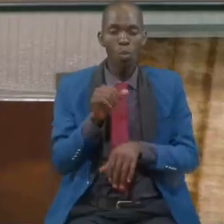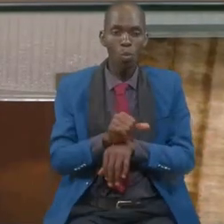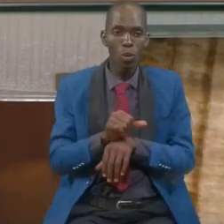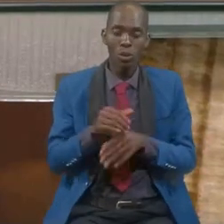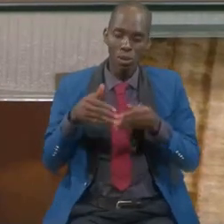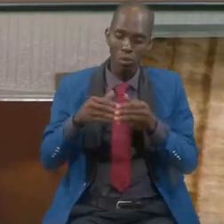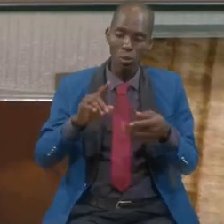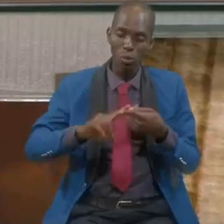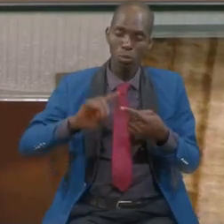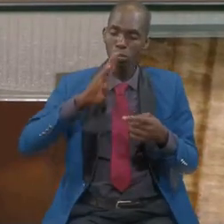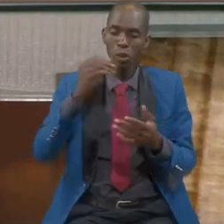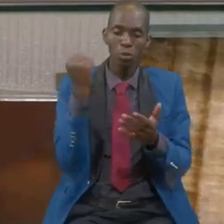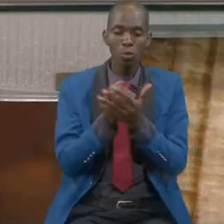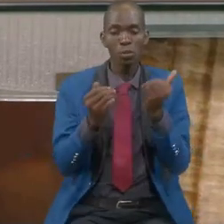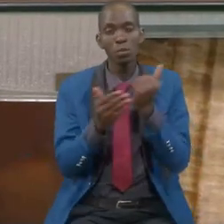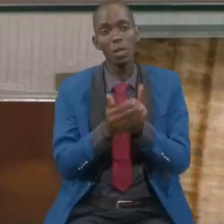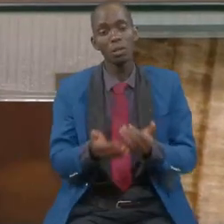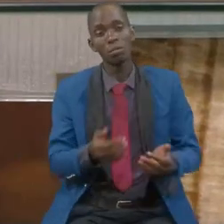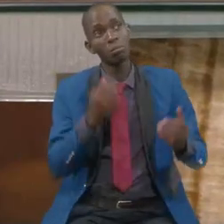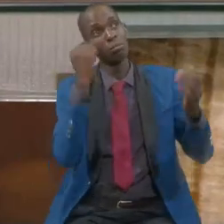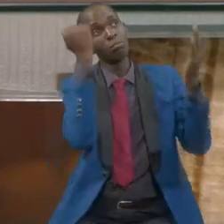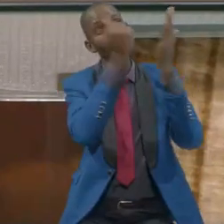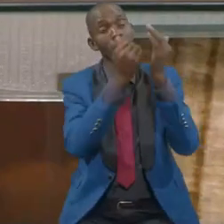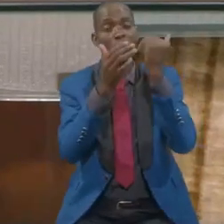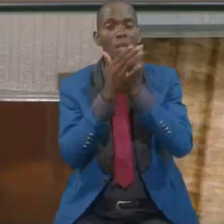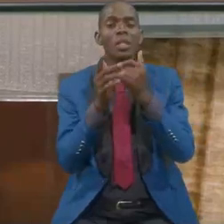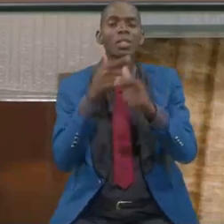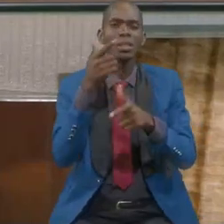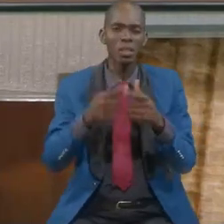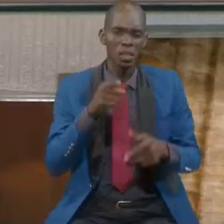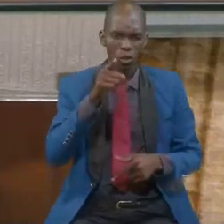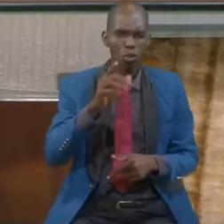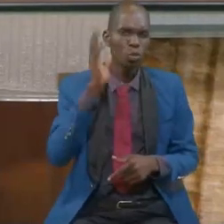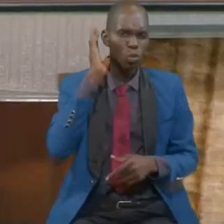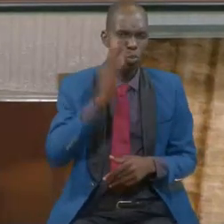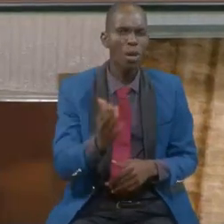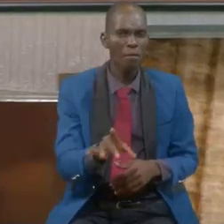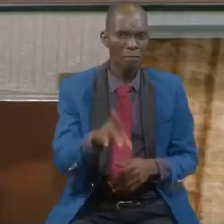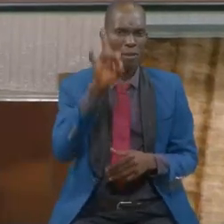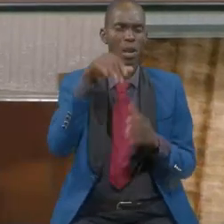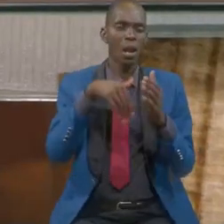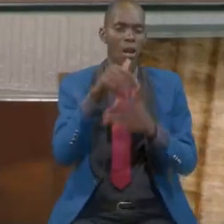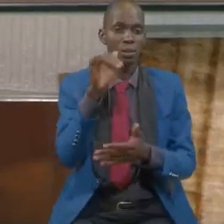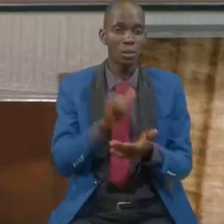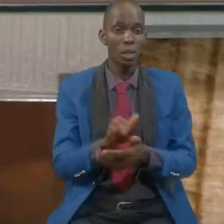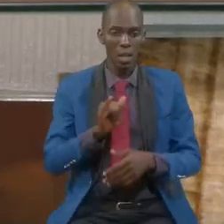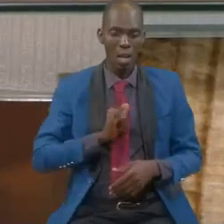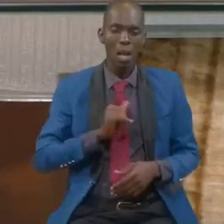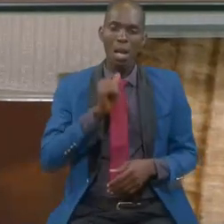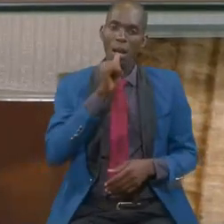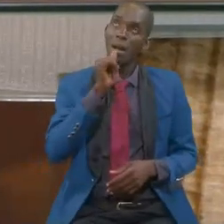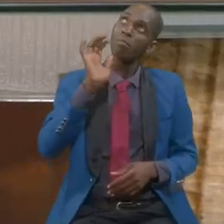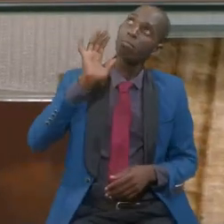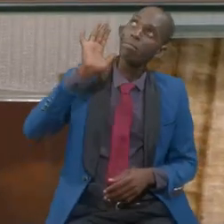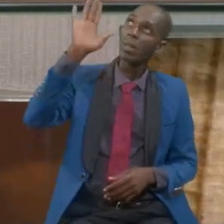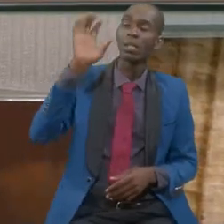mal, quand vous aurez élevé le Fils de l'homme, alors vous connaîtrez ce que je suis et que je ne fais rien